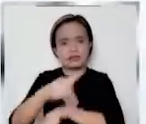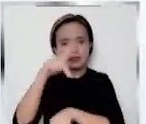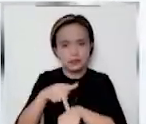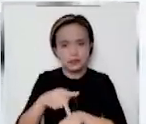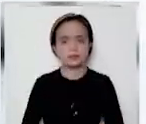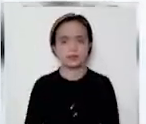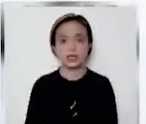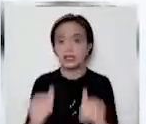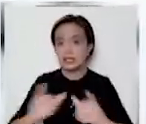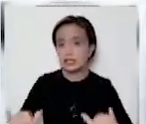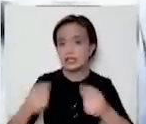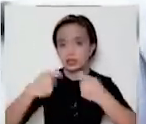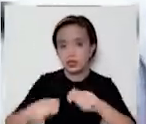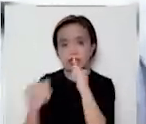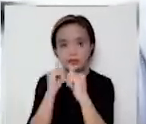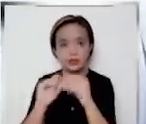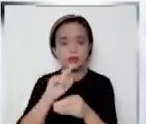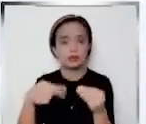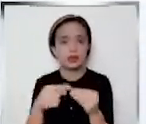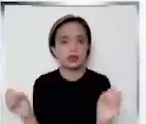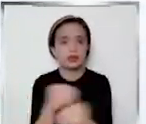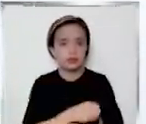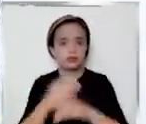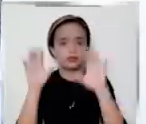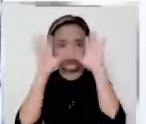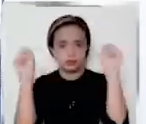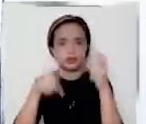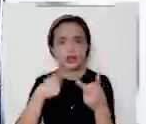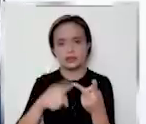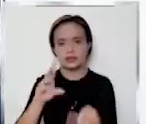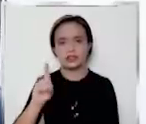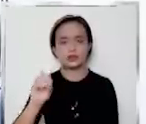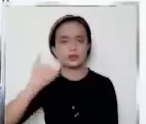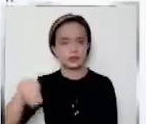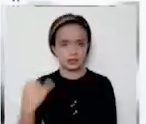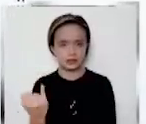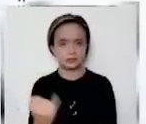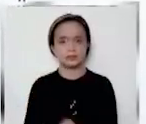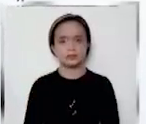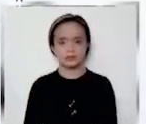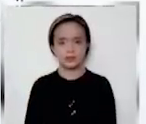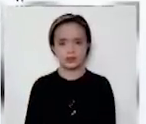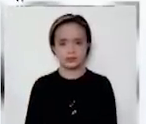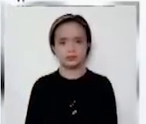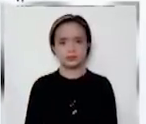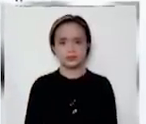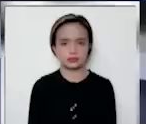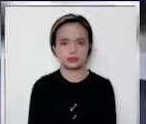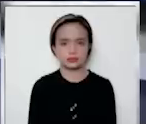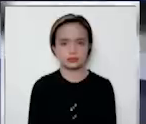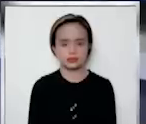ng Malacanang tungkol dito. Para sa GMA Integrated News, Salima Refran, nakatutok 24